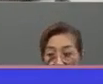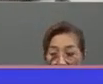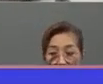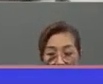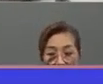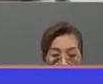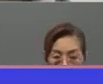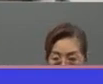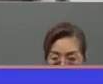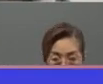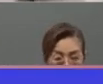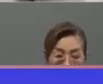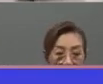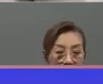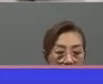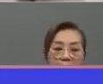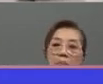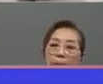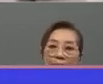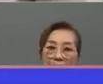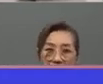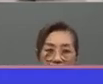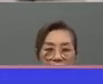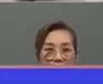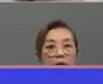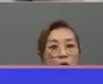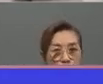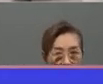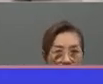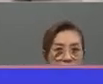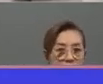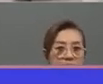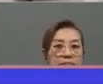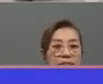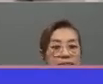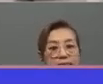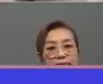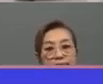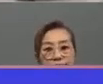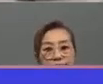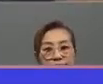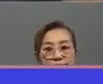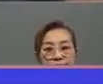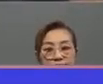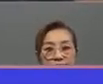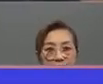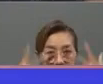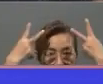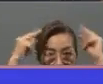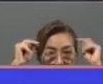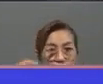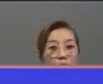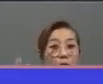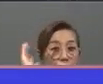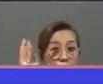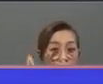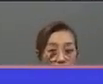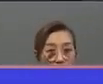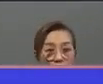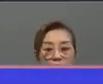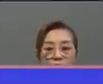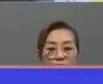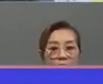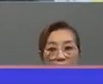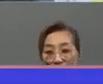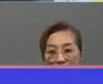แรงจูงใจคือเหมือนประมาณว่าอยากจะให้คนเข้ามาในสู่แวดวงของข้าราชการเยอะด้วยส่วนนึงนึกออกมั้ยเอออ่าอันนี้คือสร้างแรง